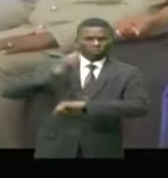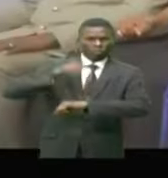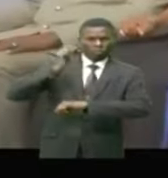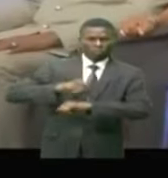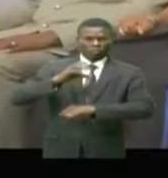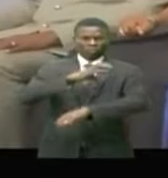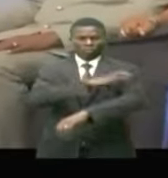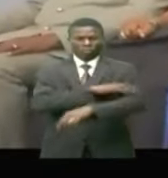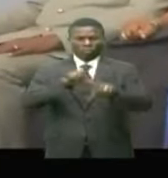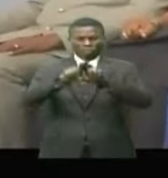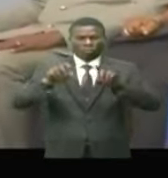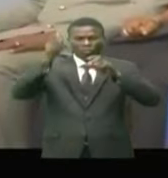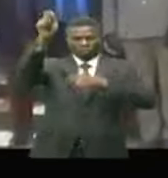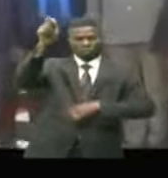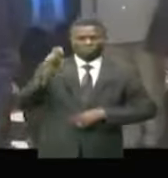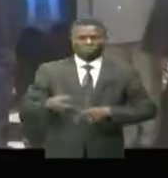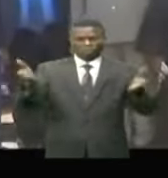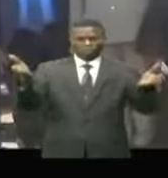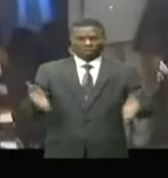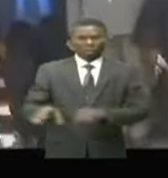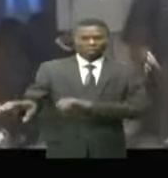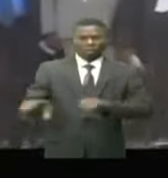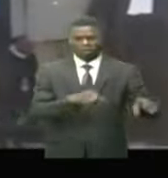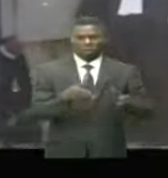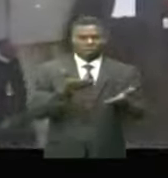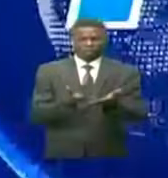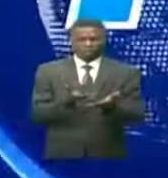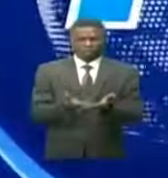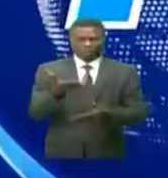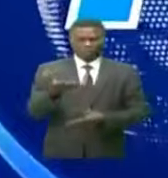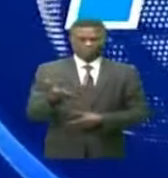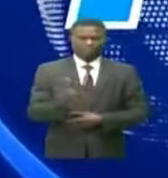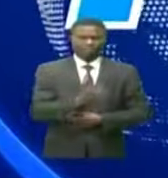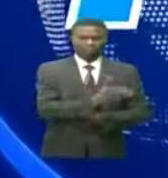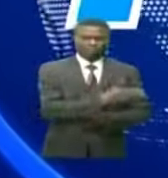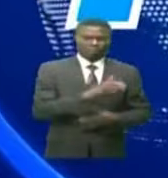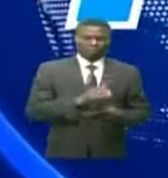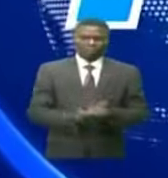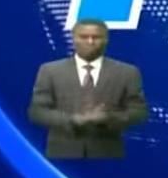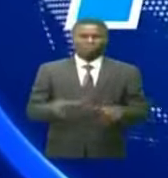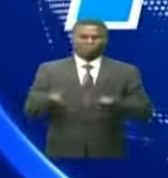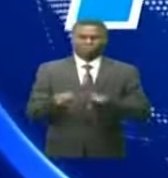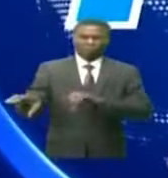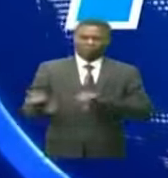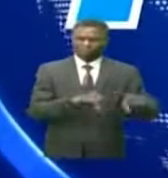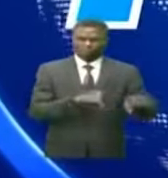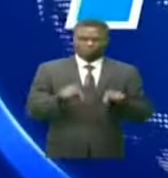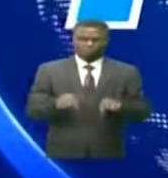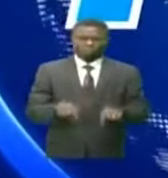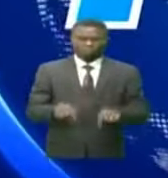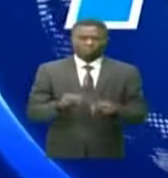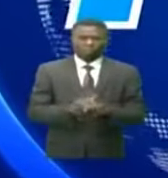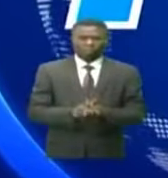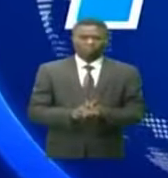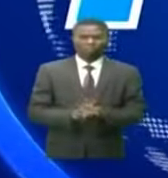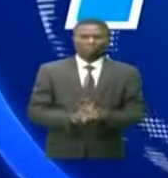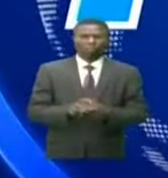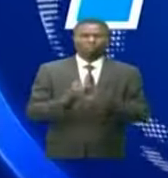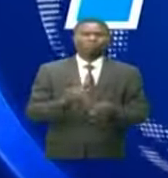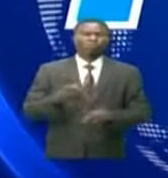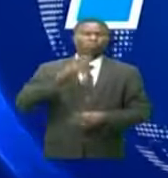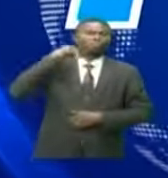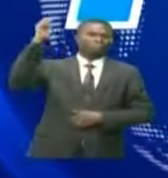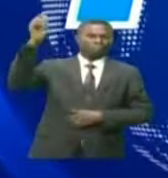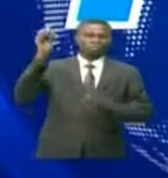civiles et militaires, étaient présents à cette cérémonie. Même cérémonie, cette fois-ci, c'est le renouvellement de serment